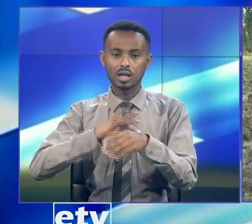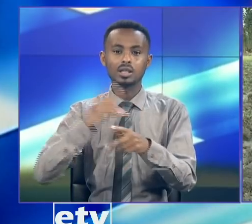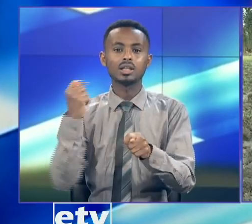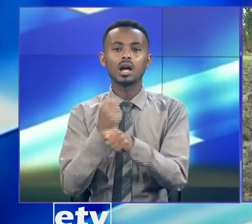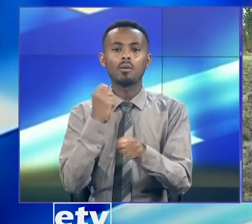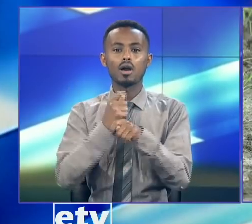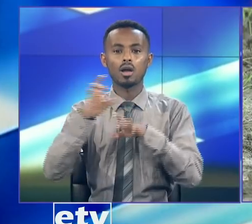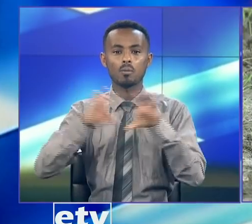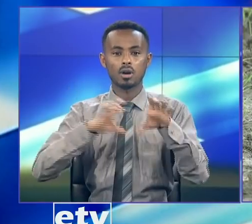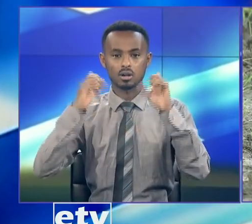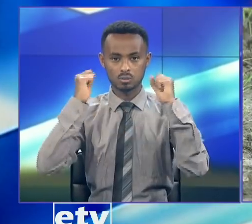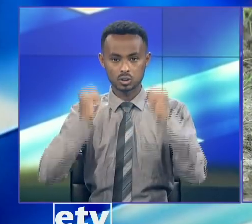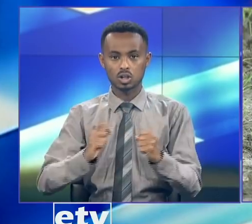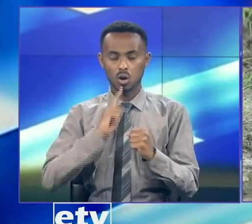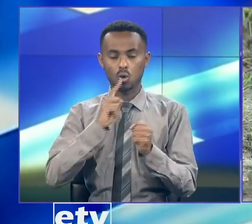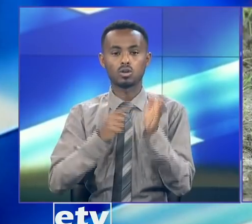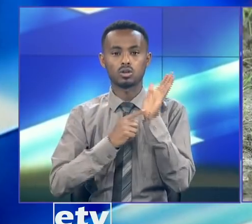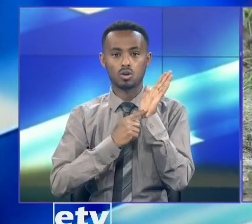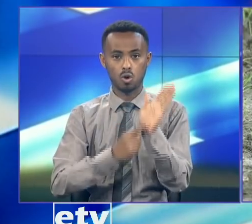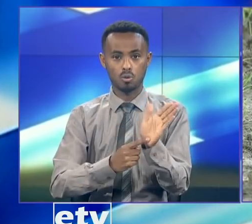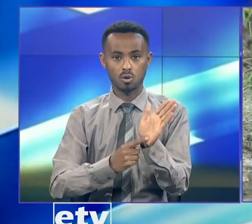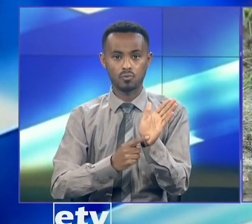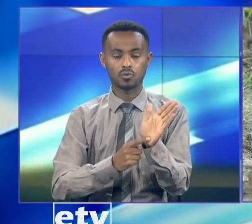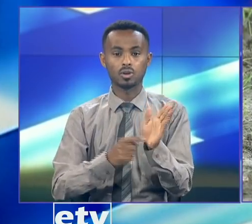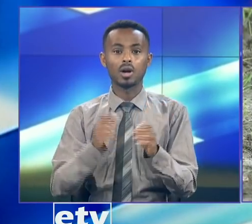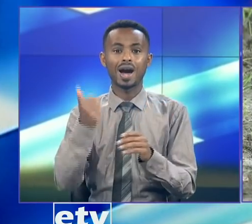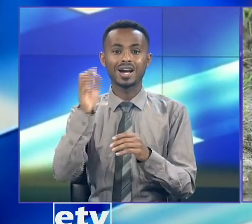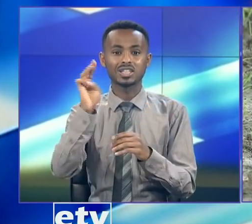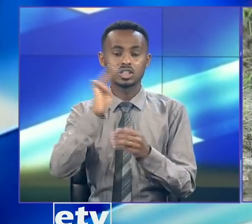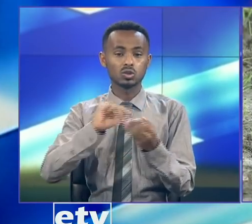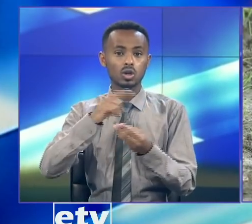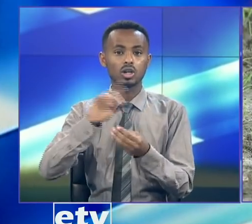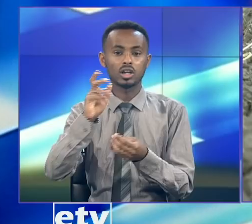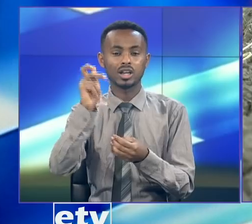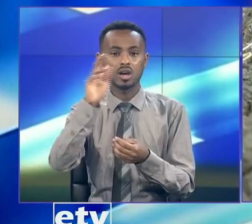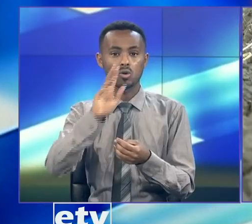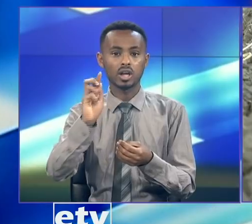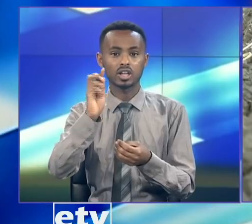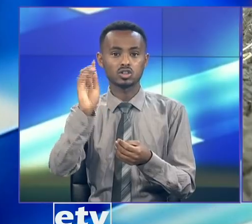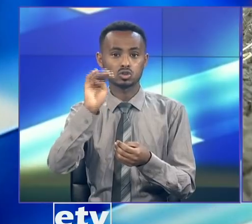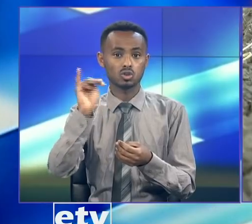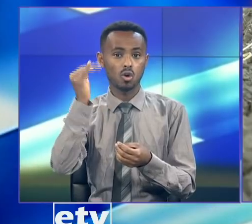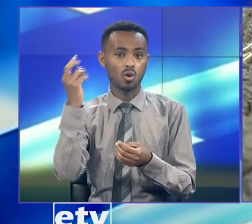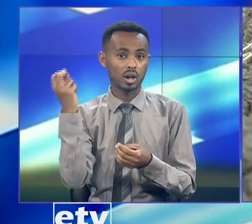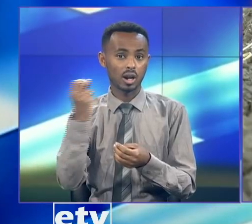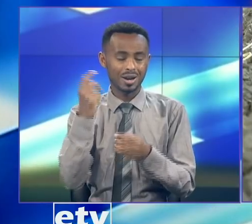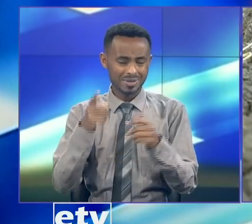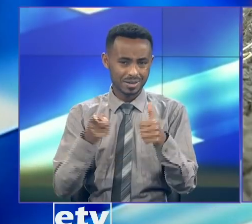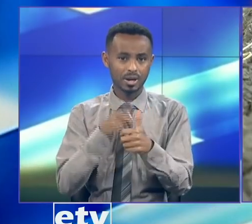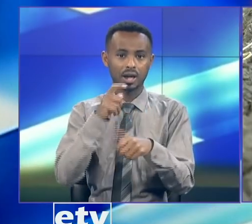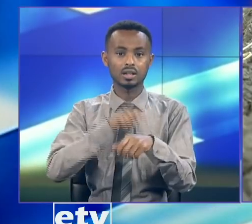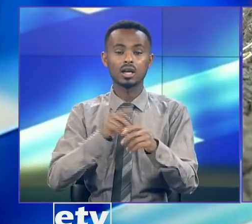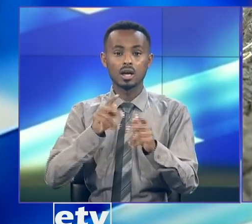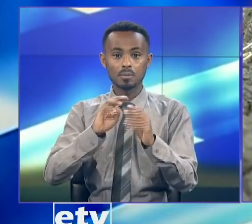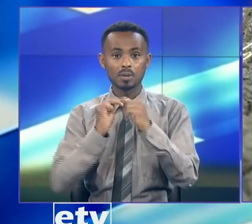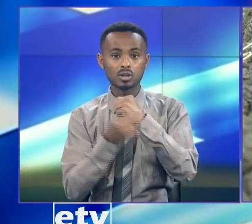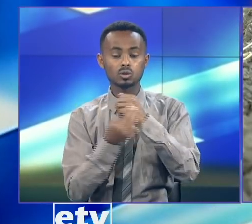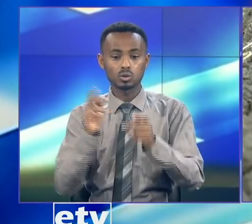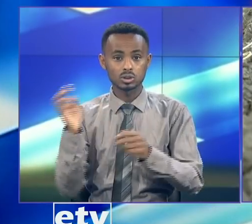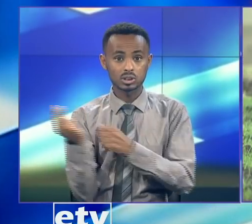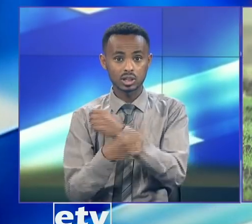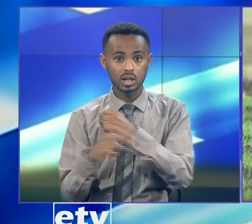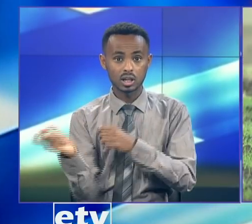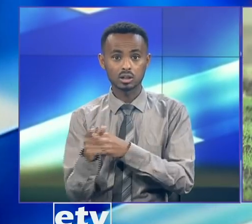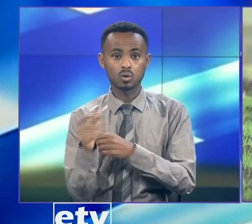ተግባራዊ ማድረግ መቻሉ ነው የተጠቆመው። በአርሲ ዞን ዲገሉና ጥጆ ወረዳ ለመጀመሪያ ጊዜ በመስኖ ስንዴ የዘሩ